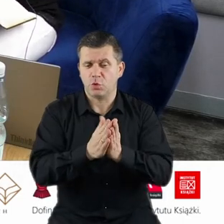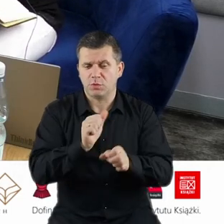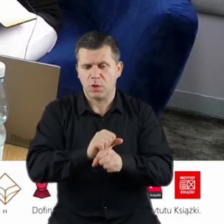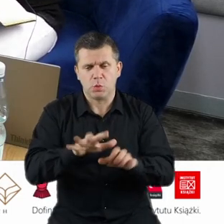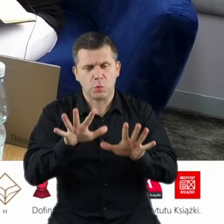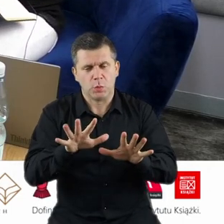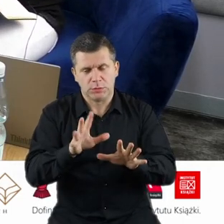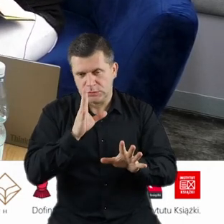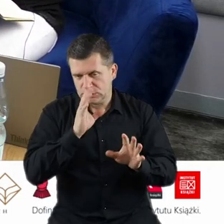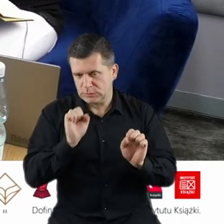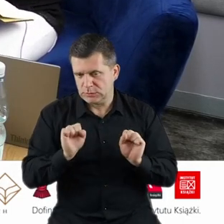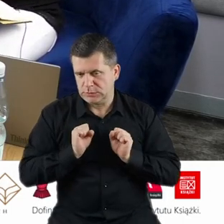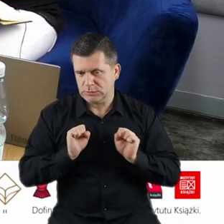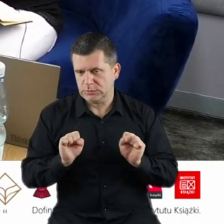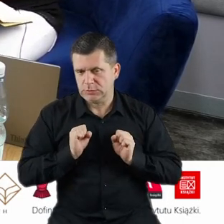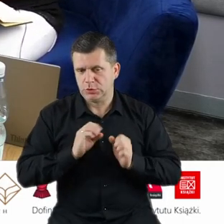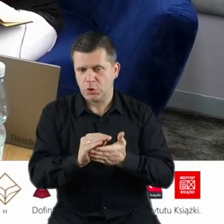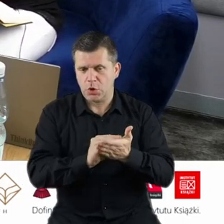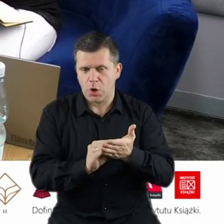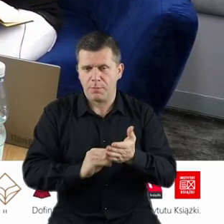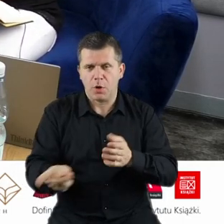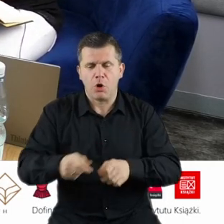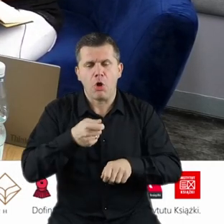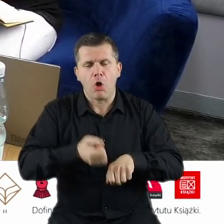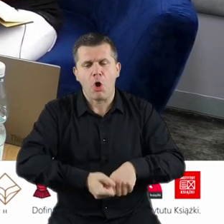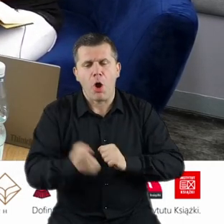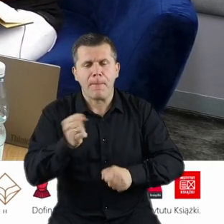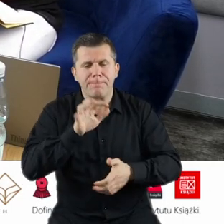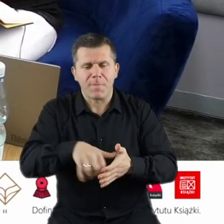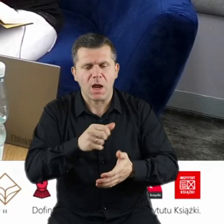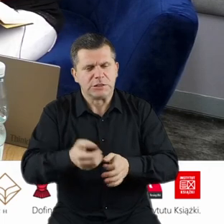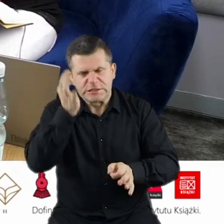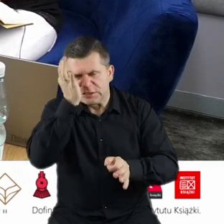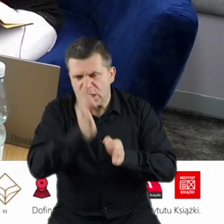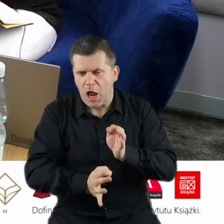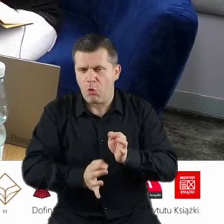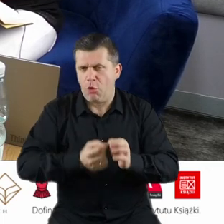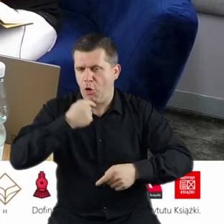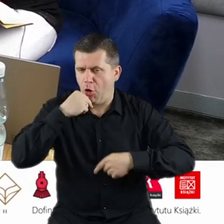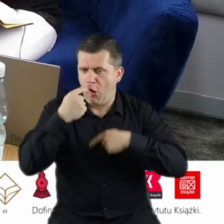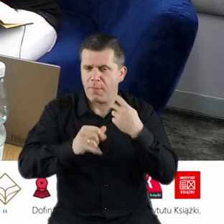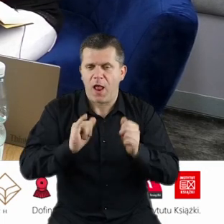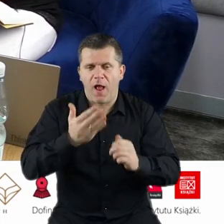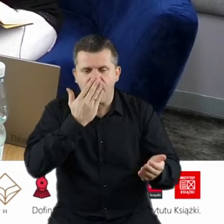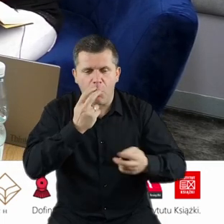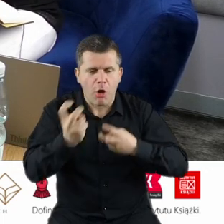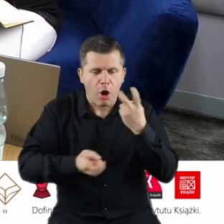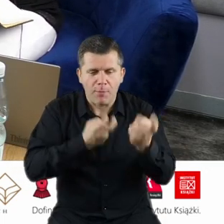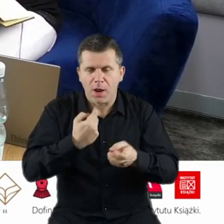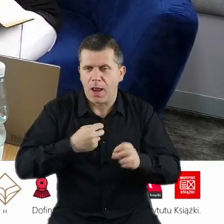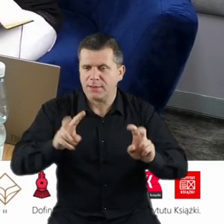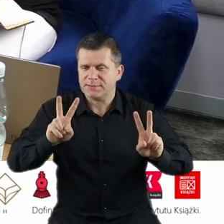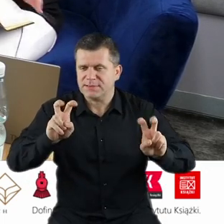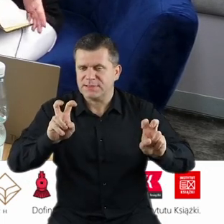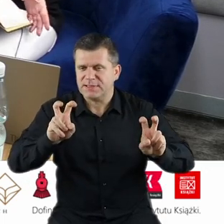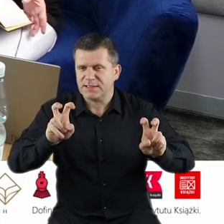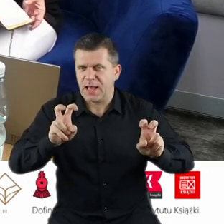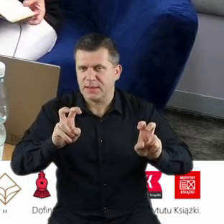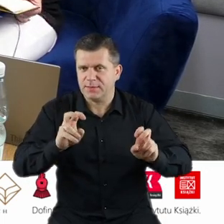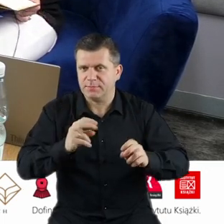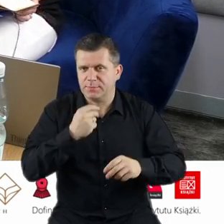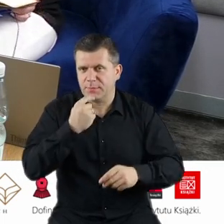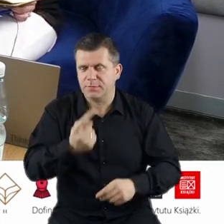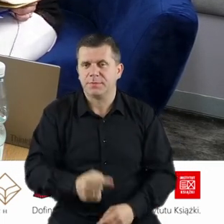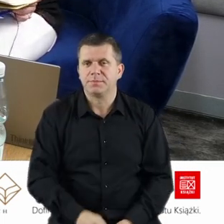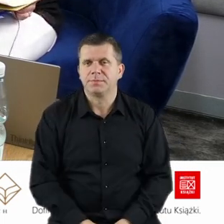W książce pełno jest wstrząsających opisów. Byli kopacze ze szczegółami opowiadali o tym, jak wyglądały poszukiwania. Pozwolę sobie